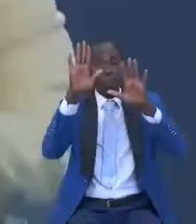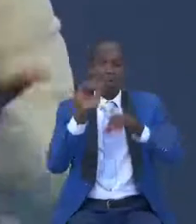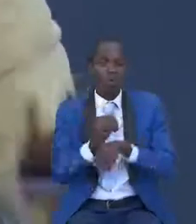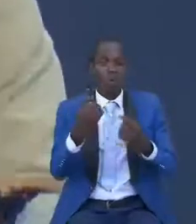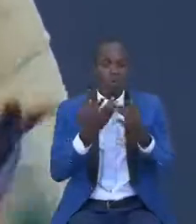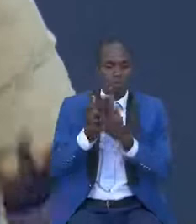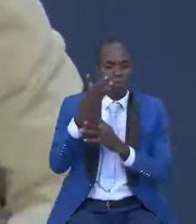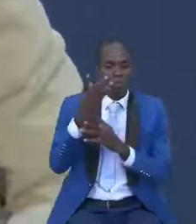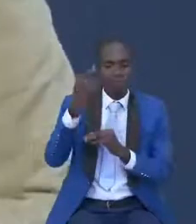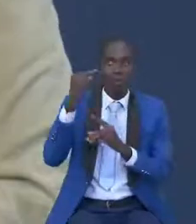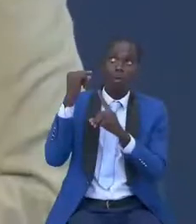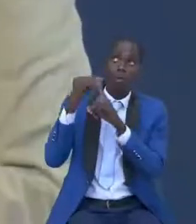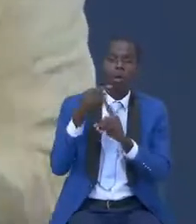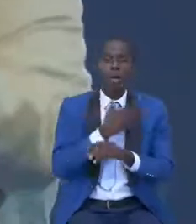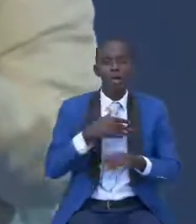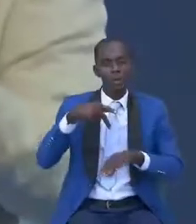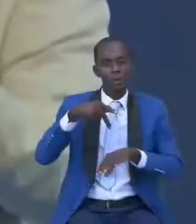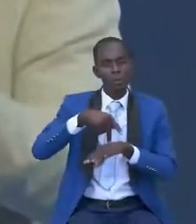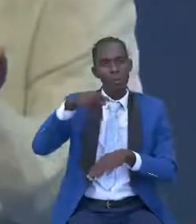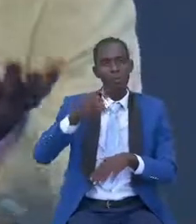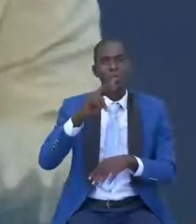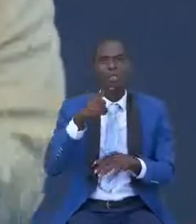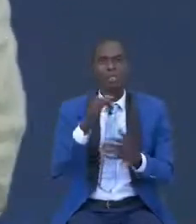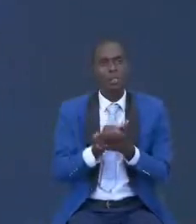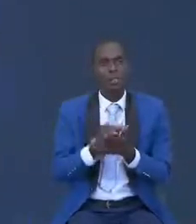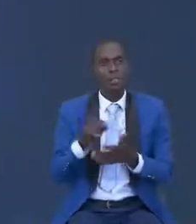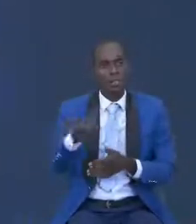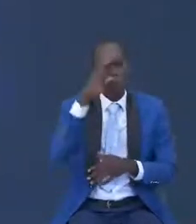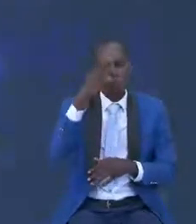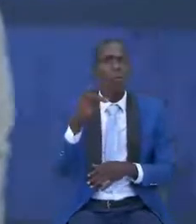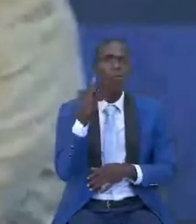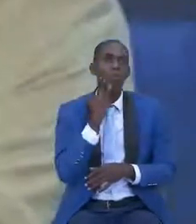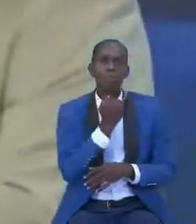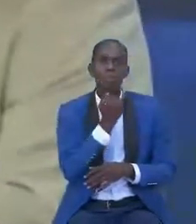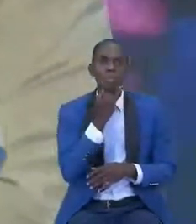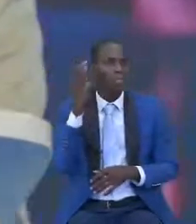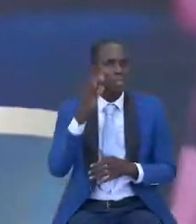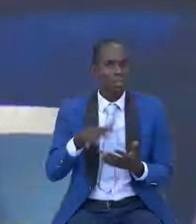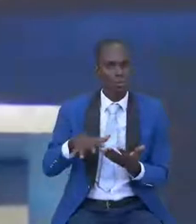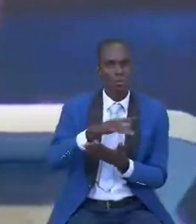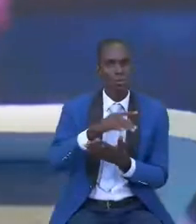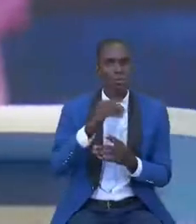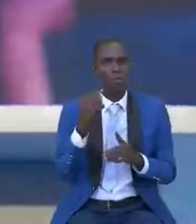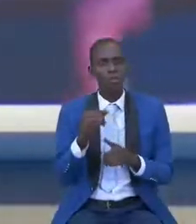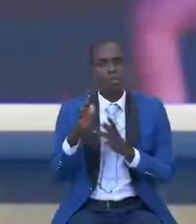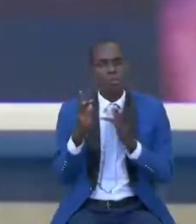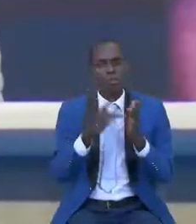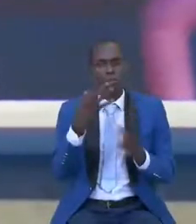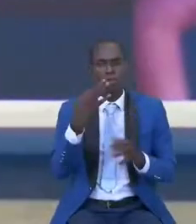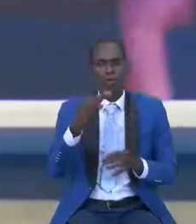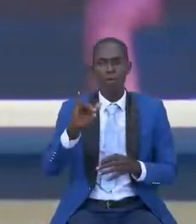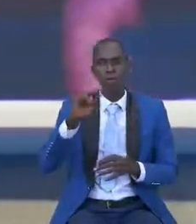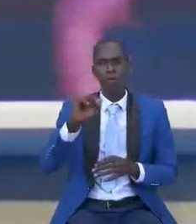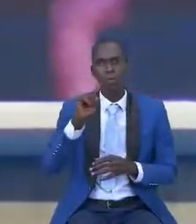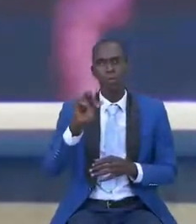chose. Vos miracles viennent à travers la parole. Oh, Pierre dit, homme israélite, écoutez ces paroles. Jésus